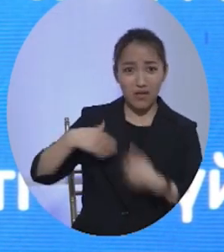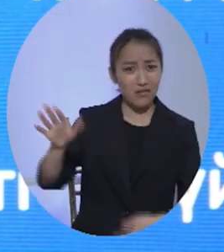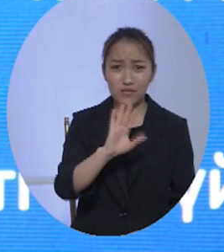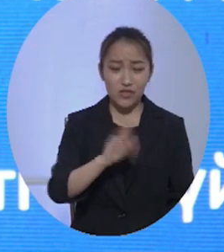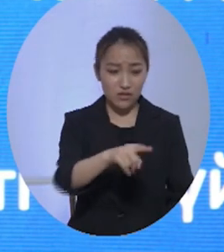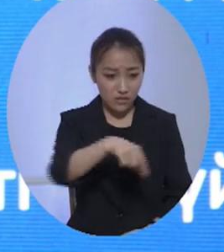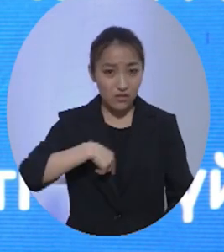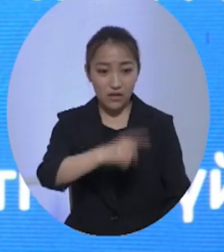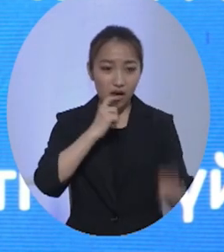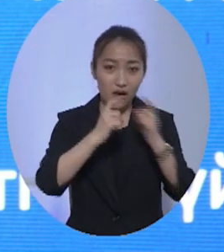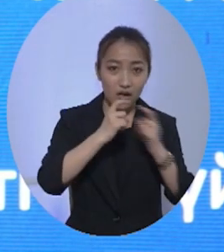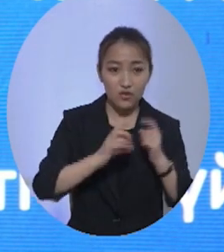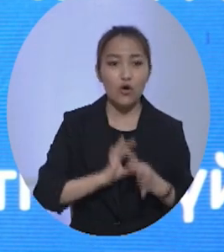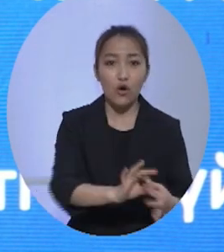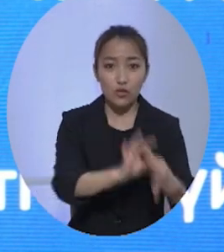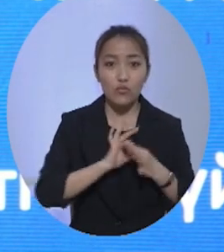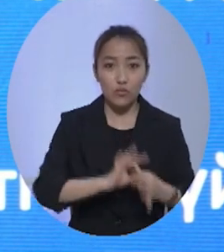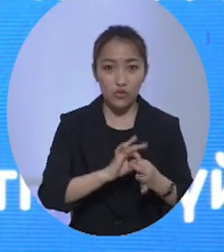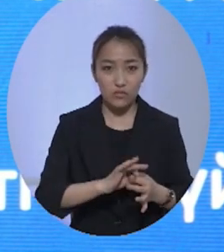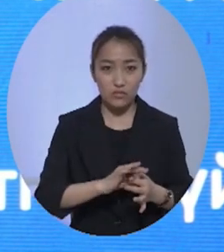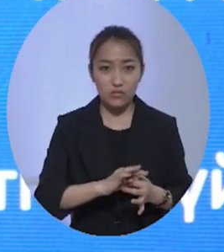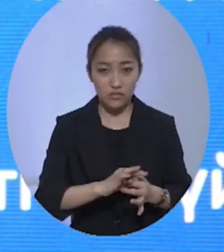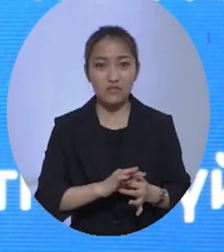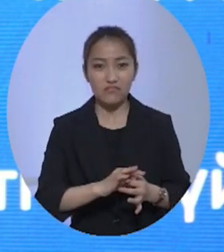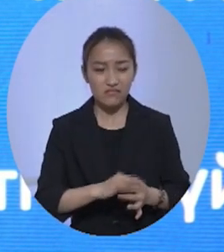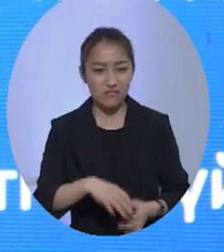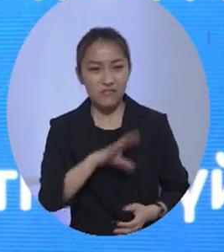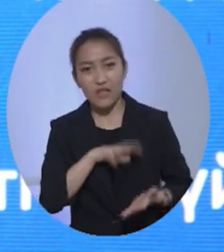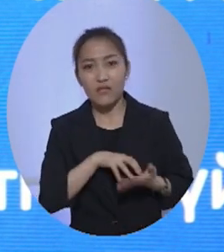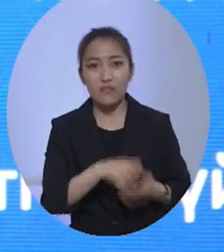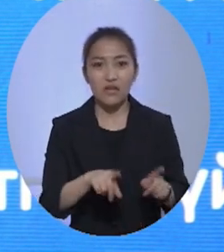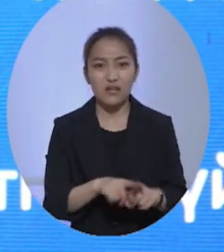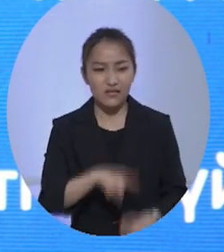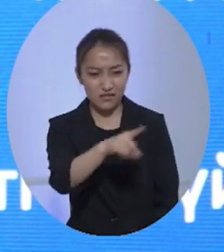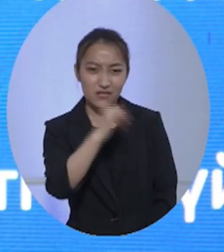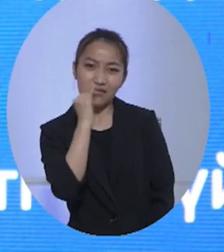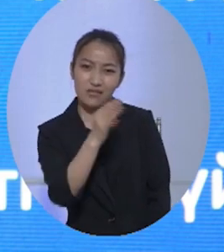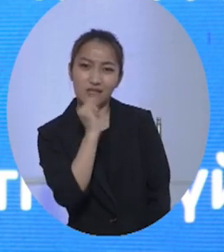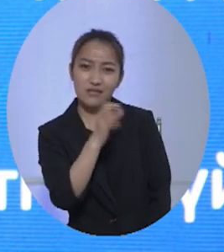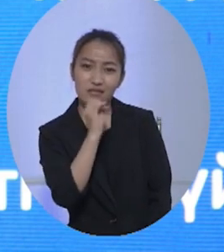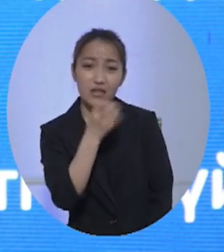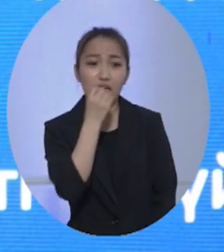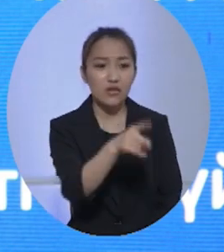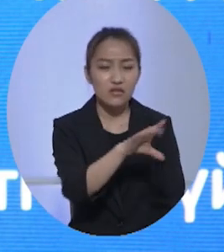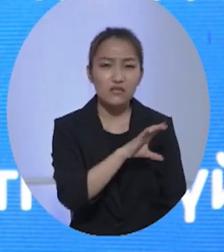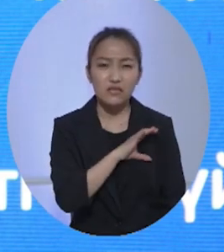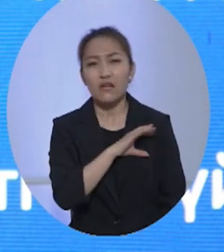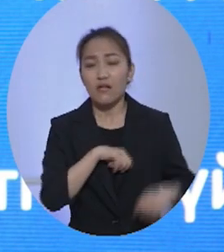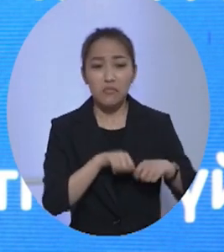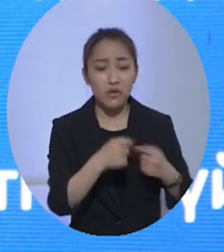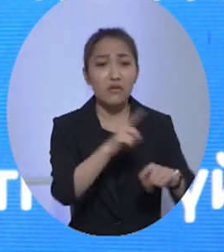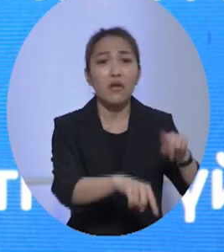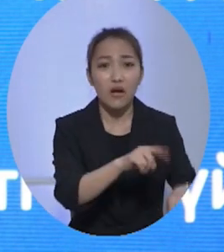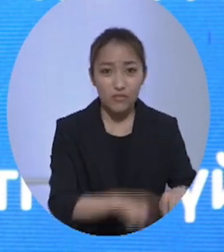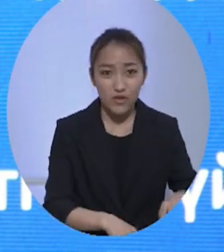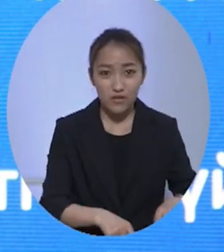хоорондын харьцаанаас нёгийгээ одоо хит муу илвэл тэр хүн яах вэ гэж боддгоо. Олон хүмүүсийн өмнө хүүхдүүдийг гаргаж